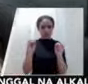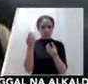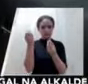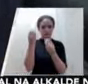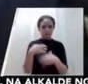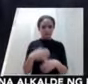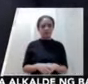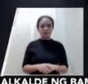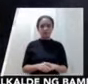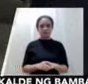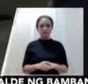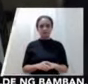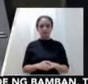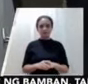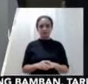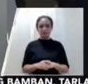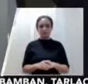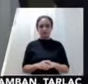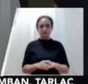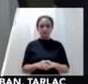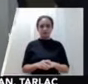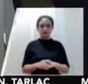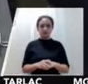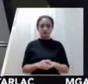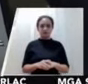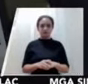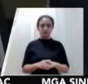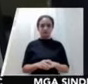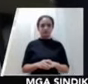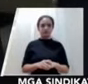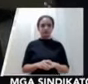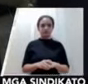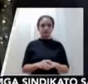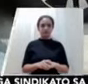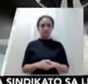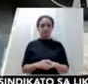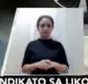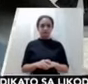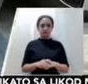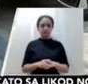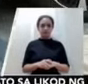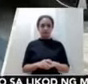Para sa GMA Integrated News, Emil Sumangil, nakatutok 24 oras.